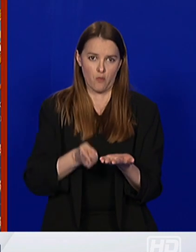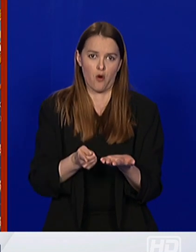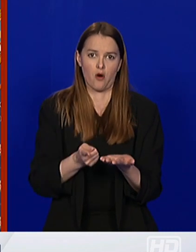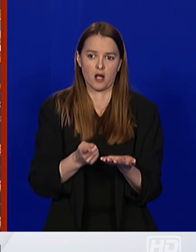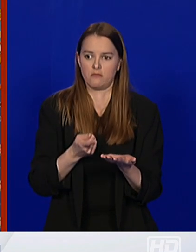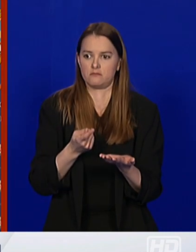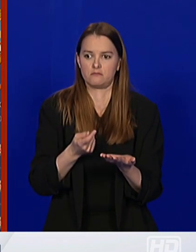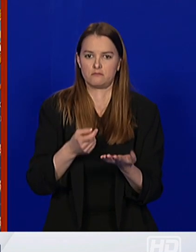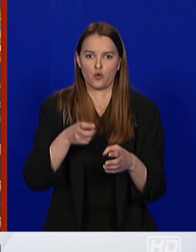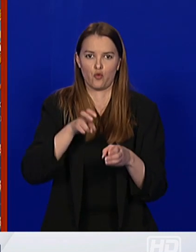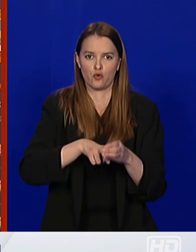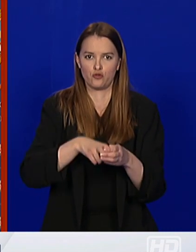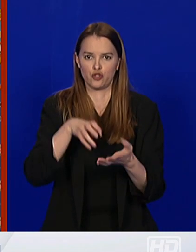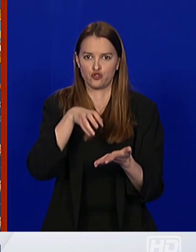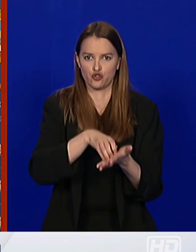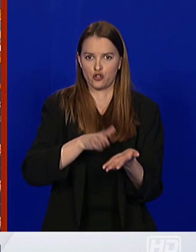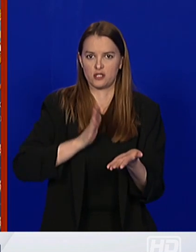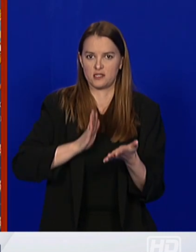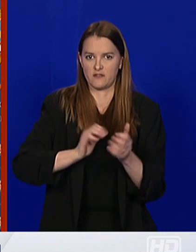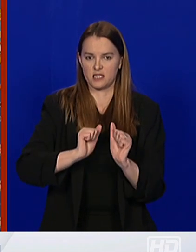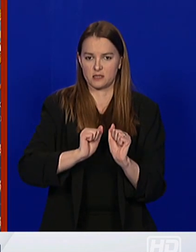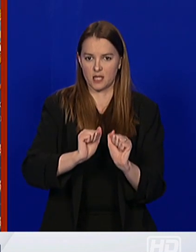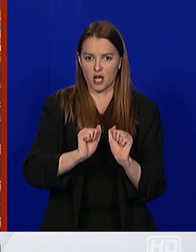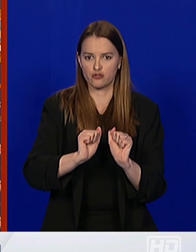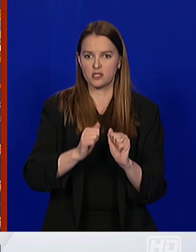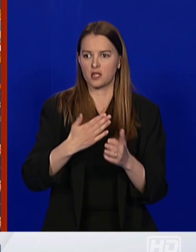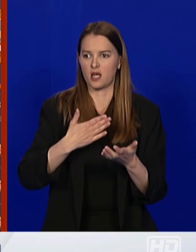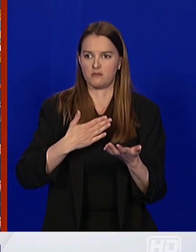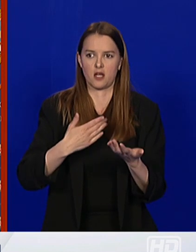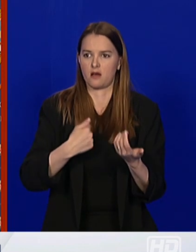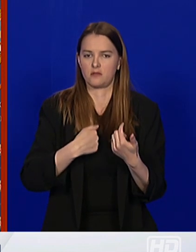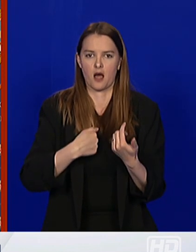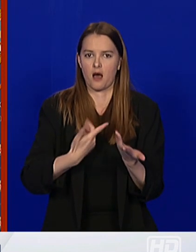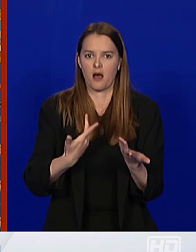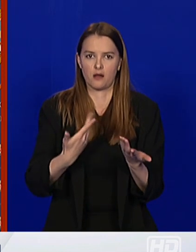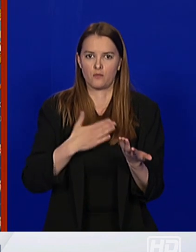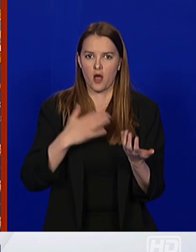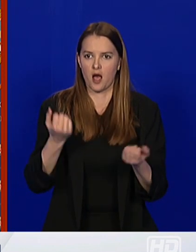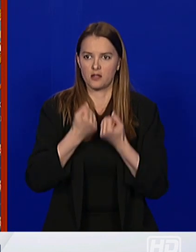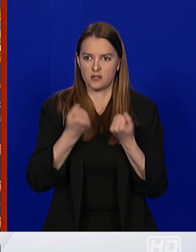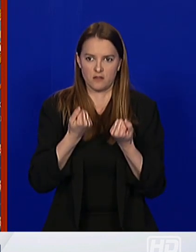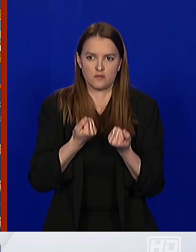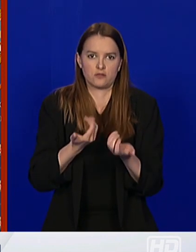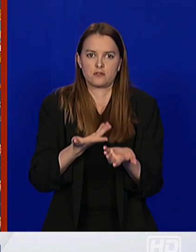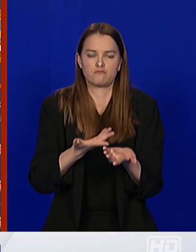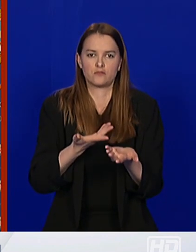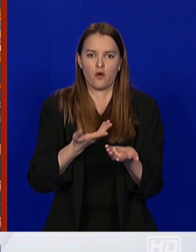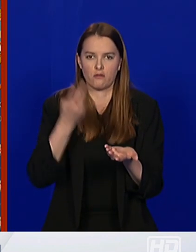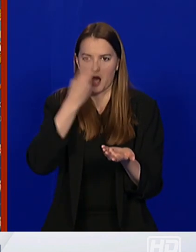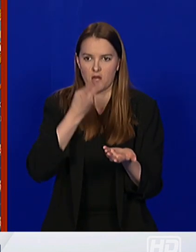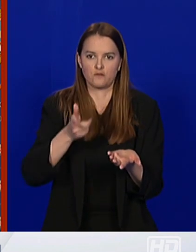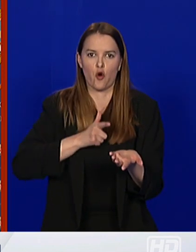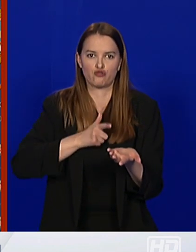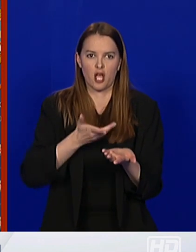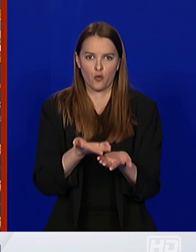radu stožera civilne zaštite i da se moje prisustvo i moja aktivnost doista očekuje. Sve naše